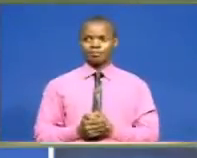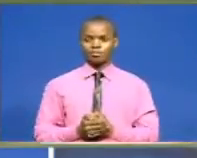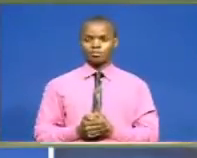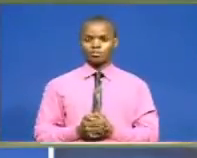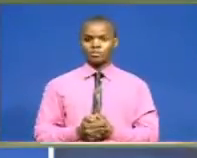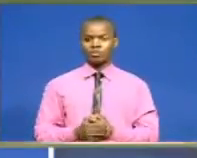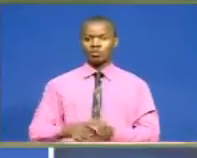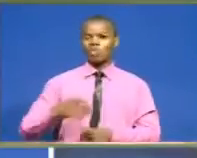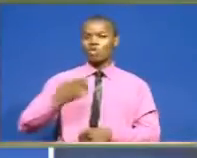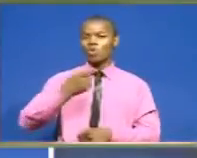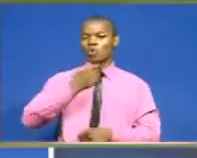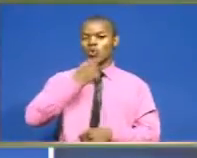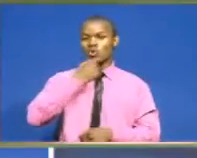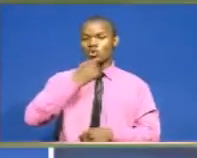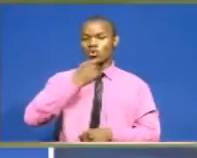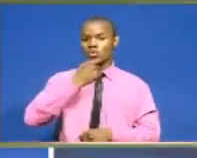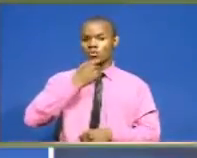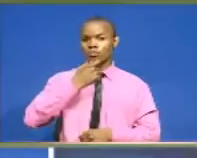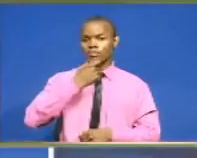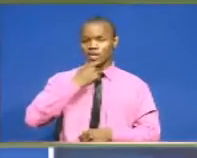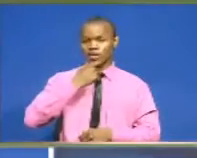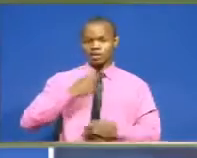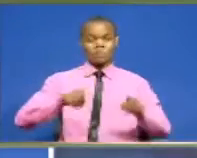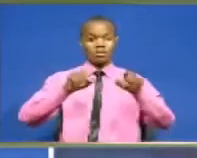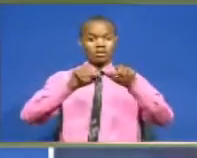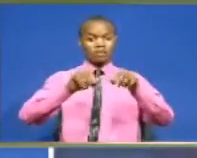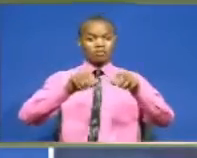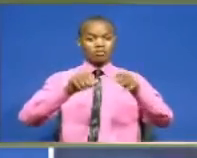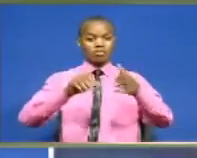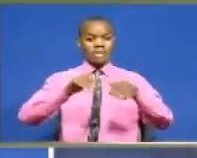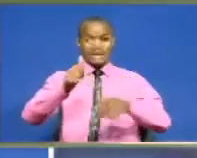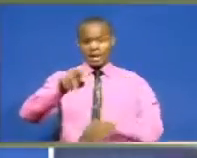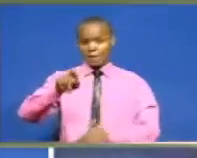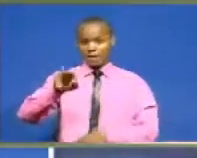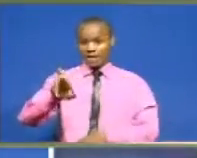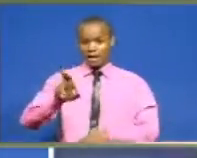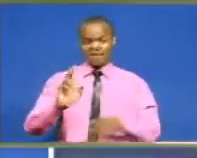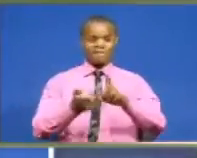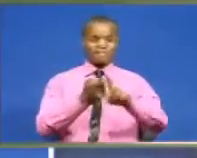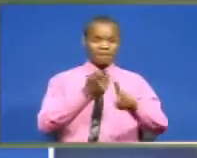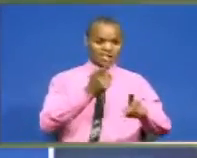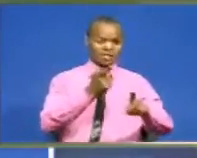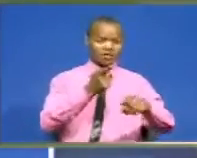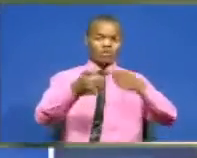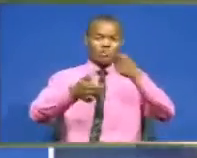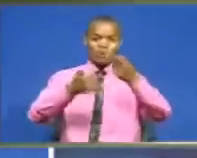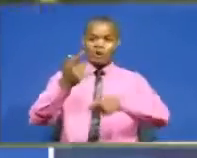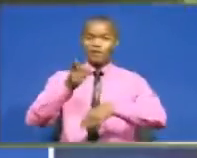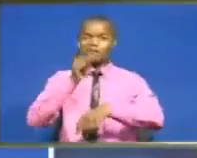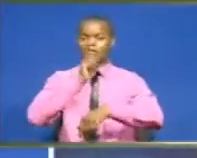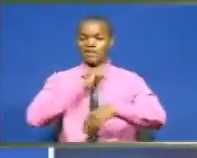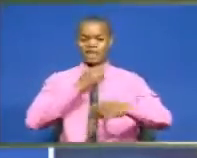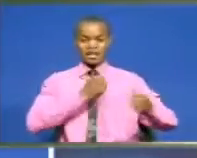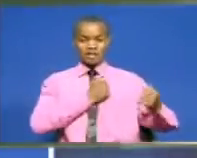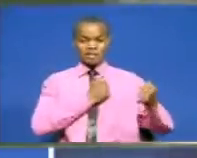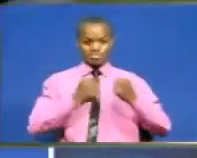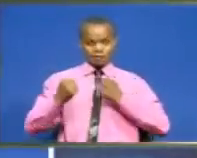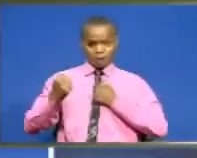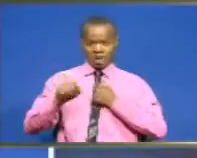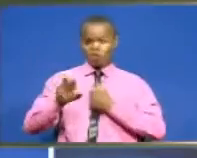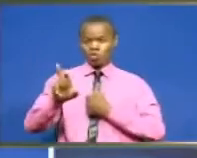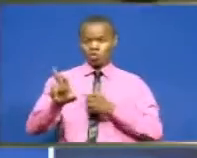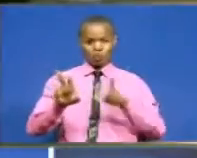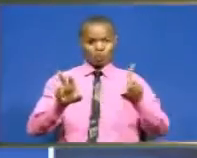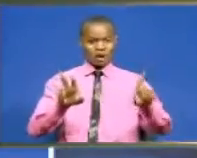Mabingwa wa ligi kuu ya soka nchini Rwanda APR walishinda mechi ya mkondo wa kwanza iliyochezwa jijini Kigali mabao 2-1,